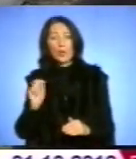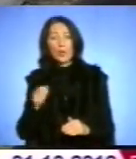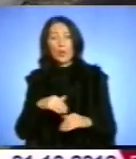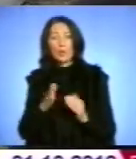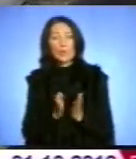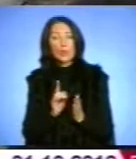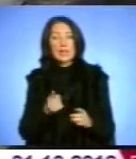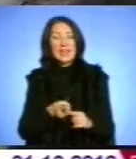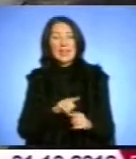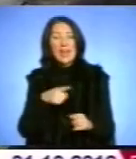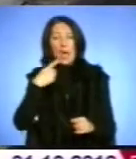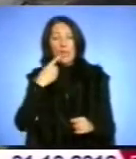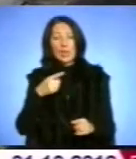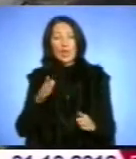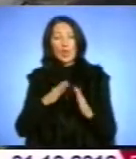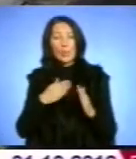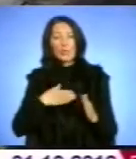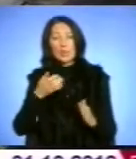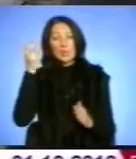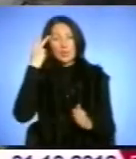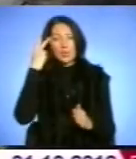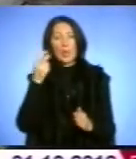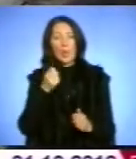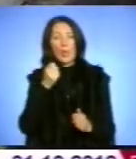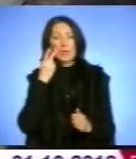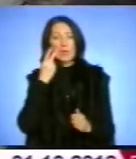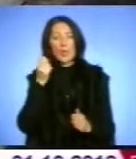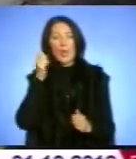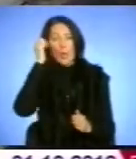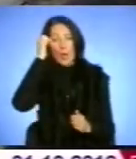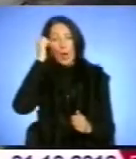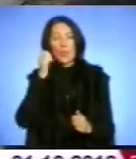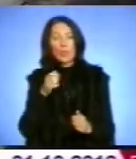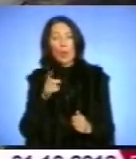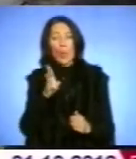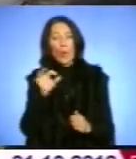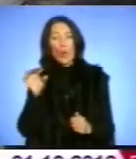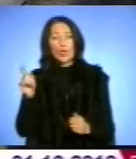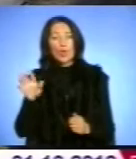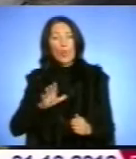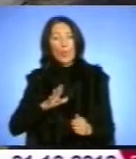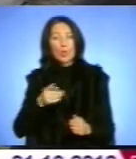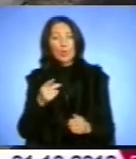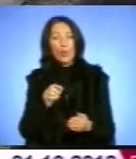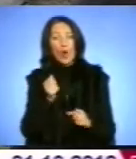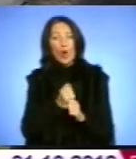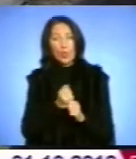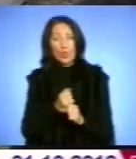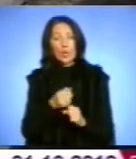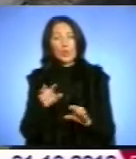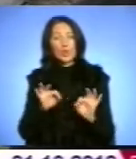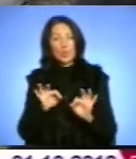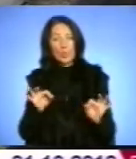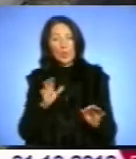завжди пам'ять про Михайла Бойчука була. З його роботами, з розповідями про нього я був знайомий з